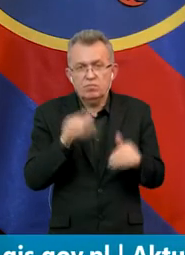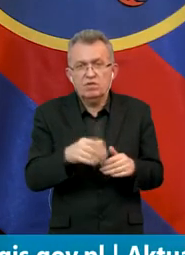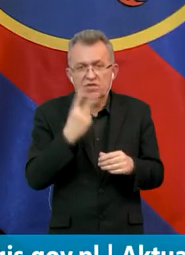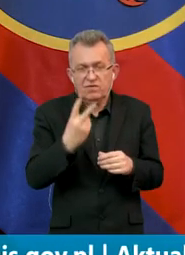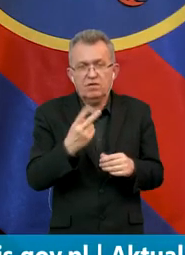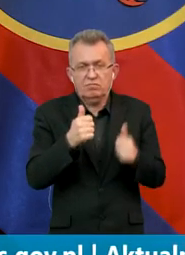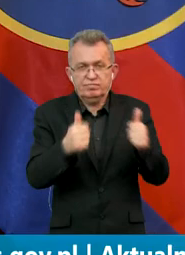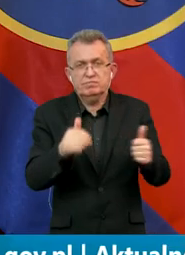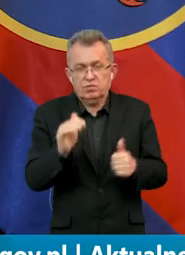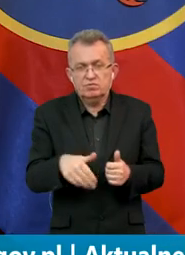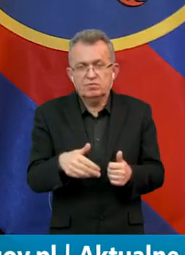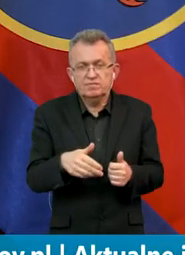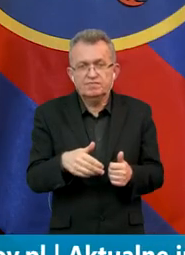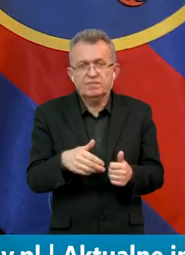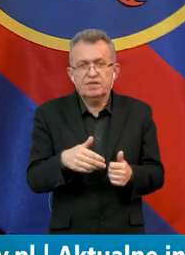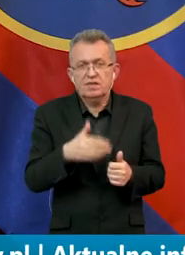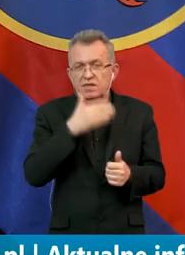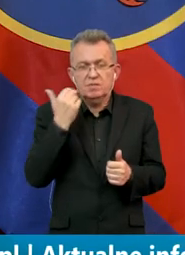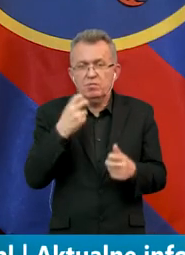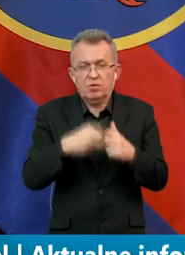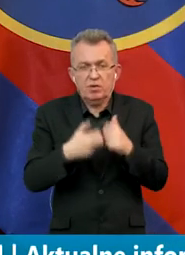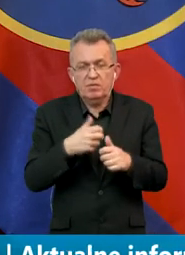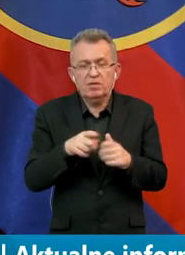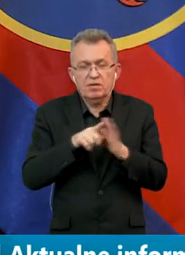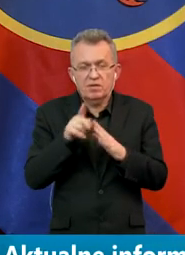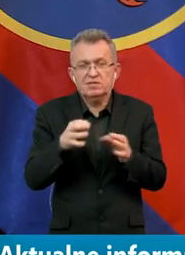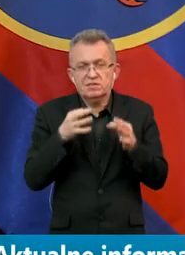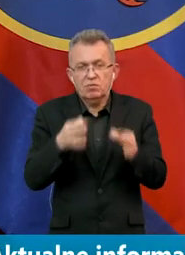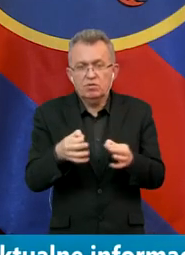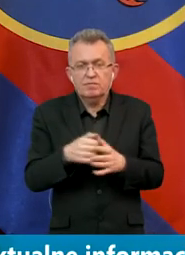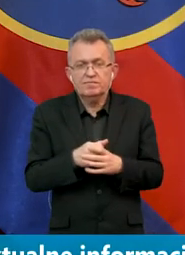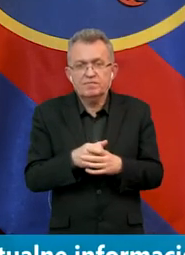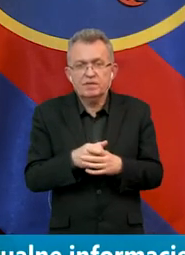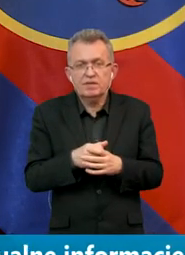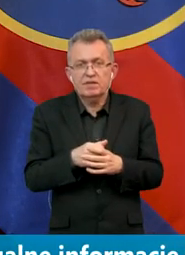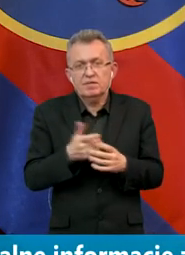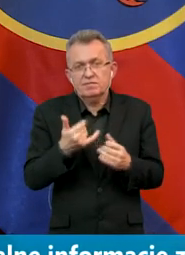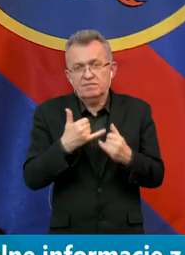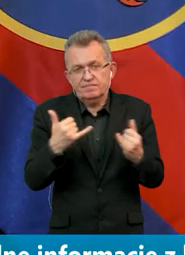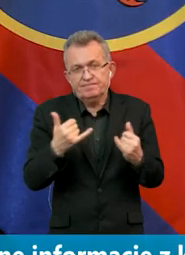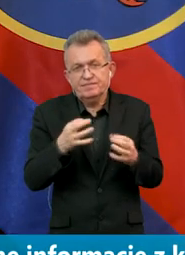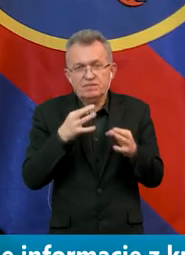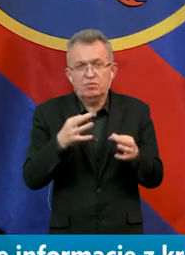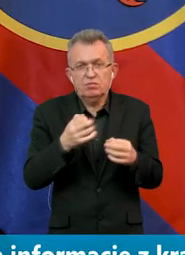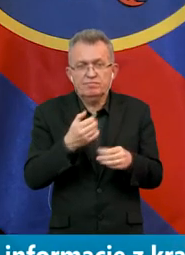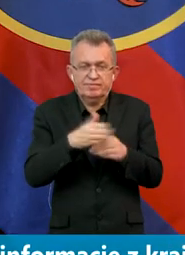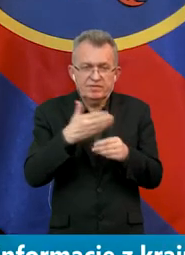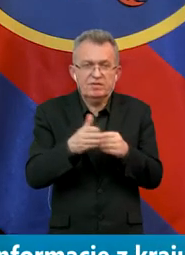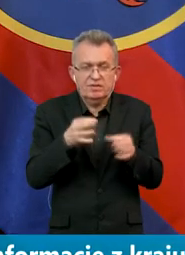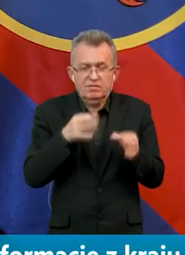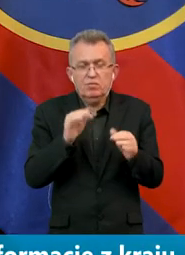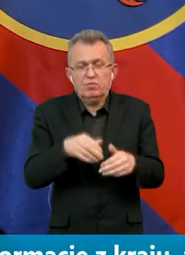dwa abonamenty. I to nie jest żaden problem, również dotyczy to samochodów leasingowanych, więc nie widzę